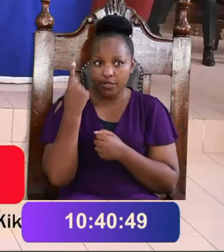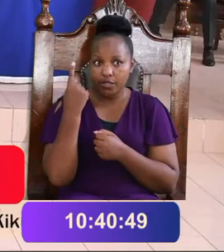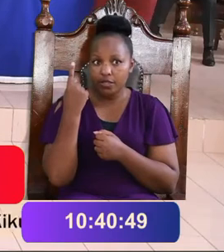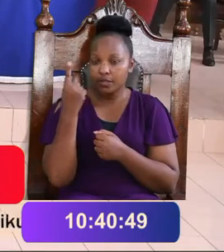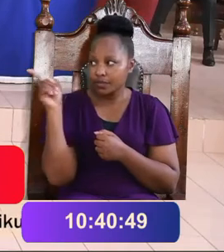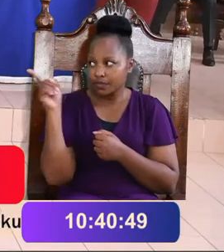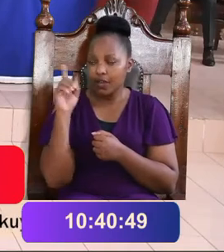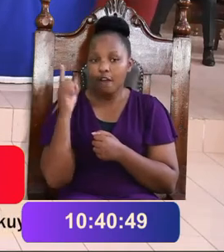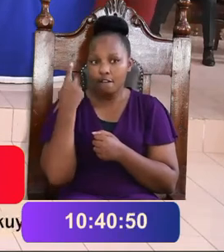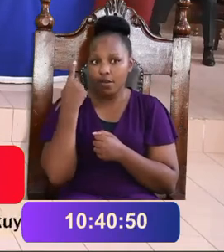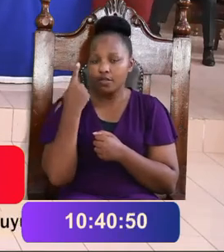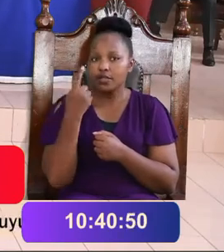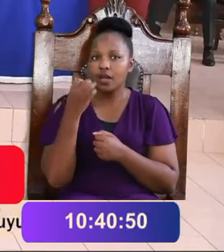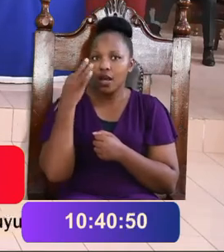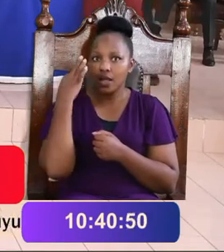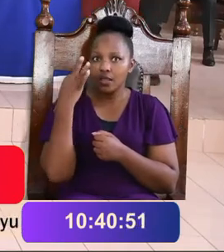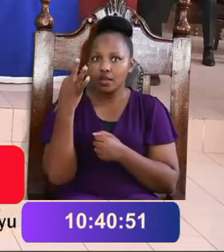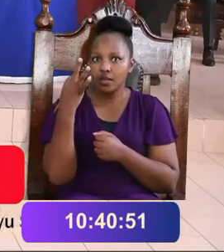alama